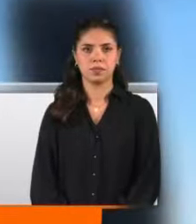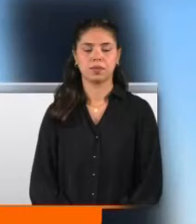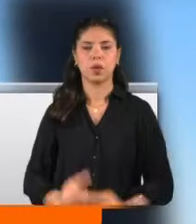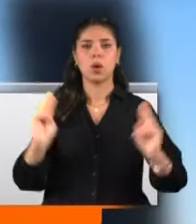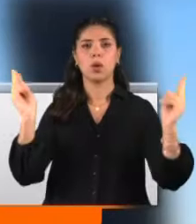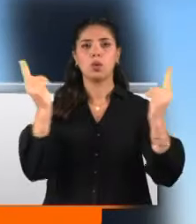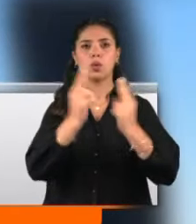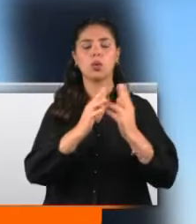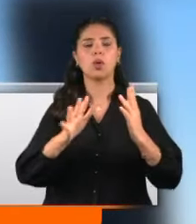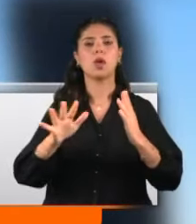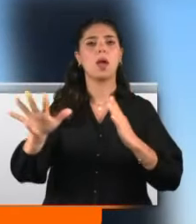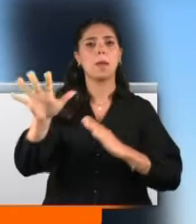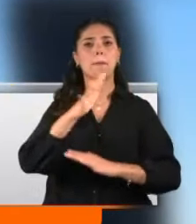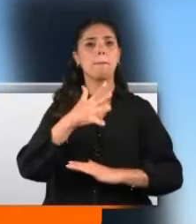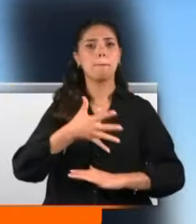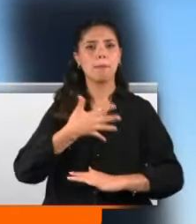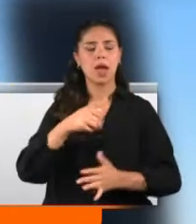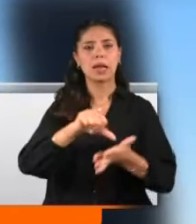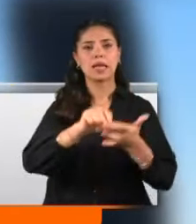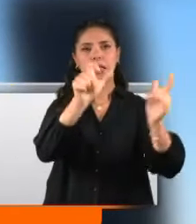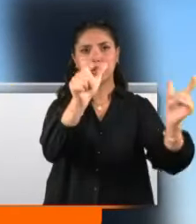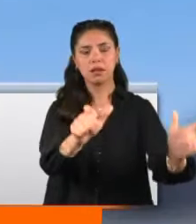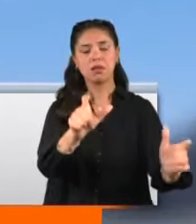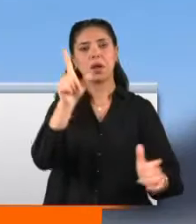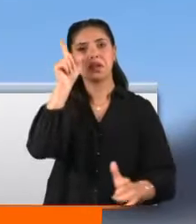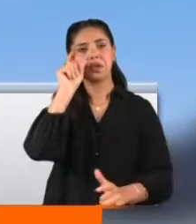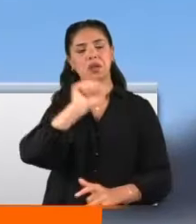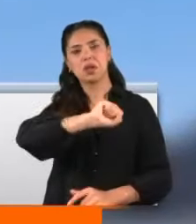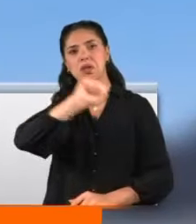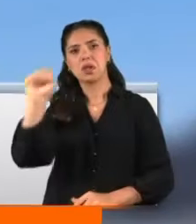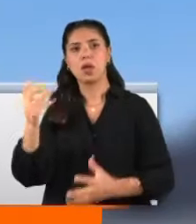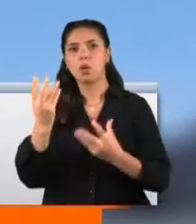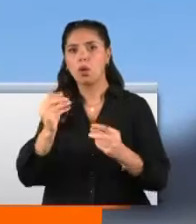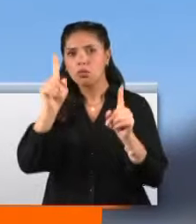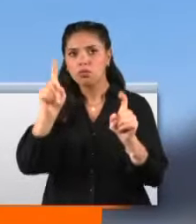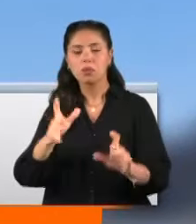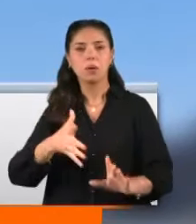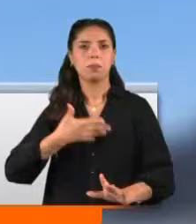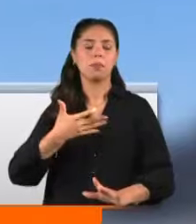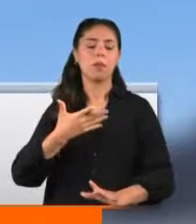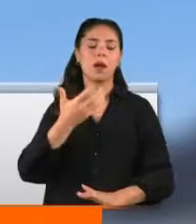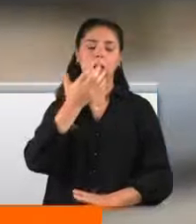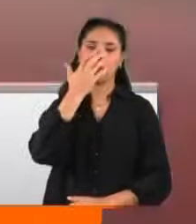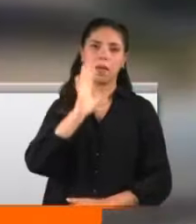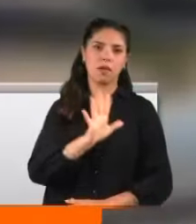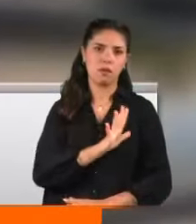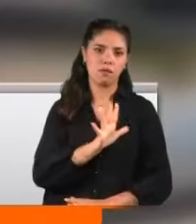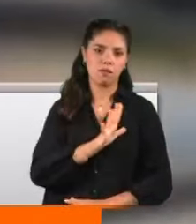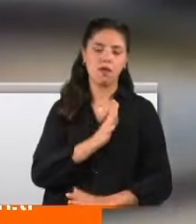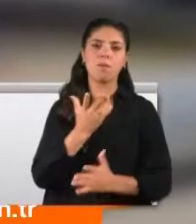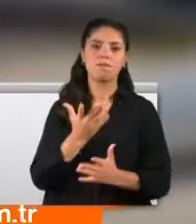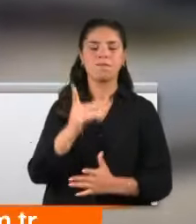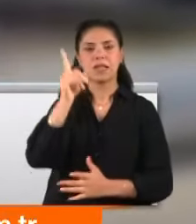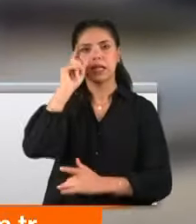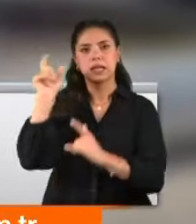Dünya İran-İsrail'e misilleme yapacak mı diye beklerken Tel Aviv'den patlama sesleri yükseldi.